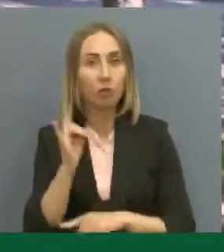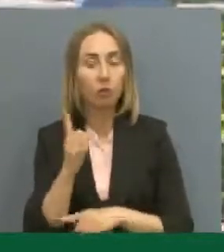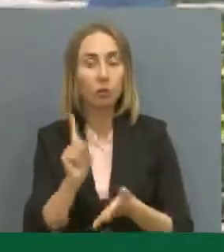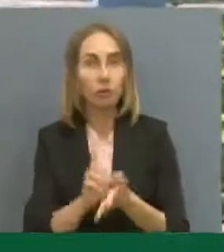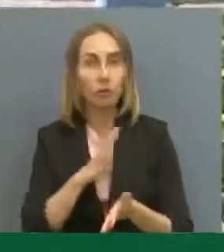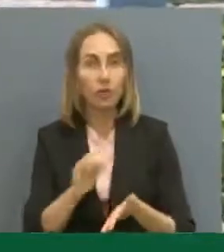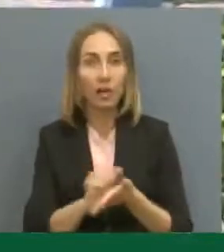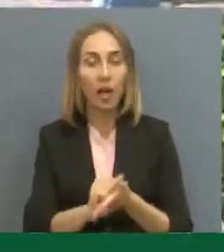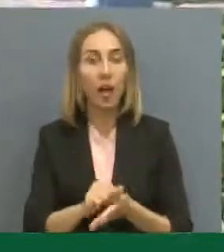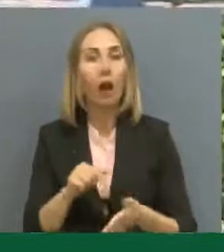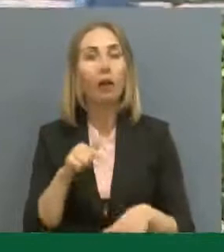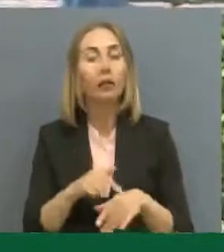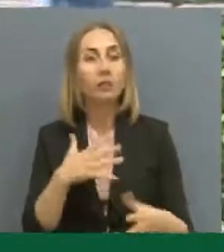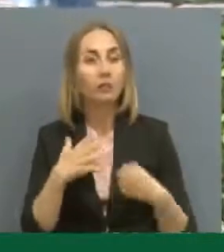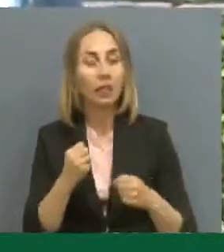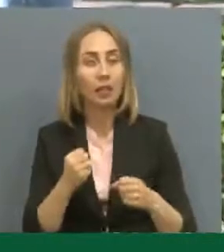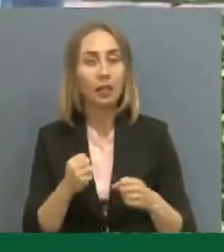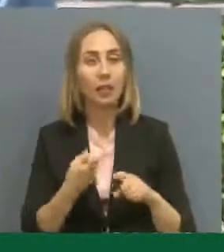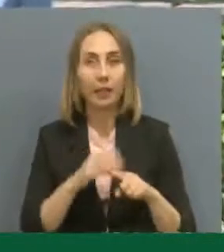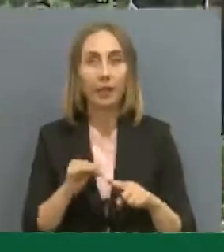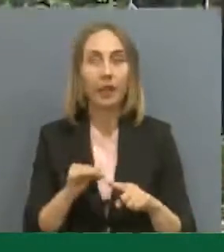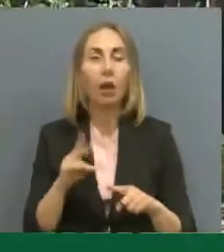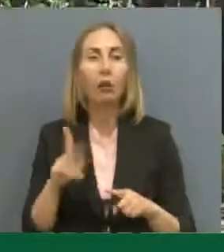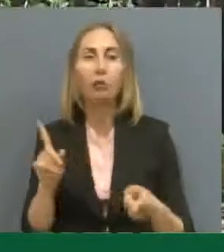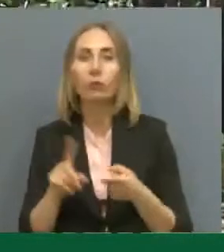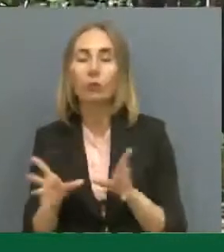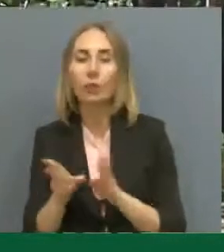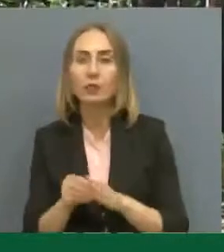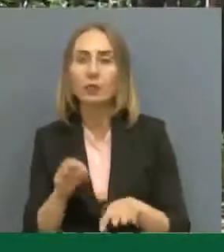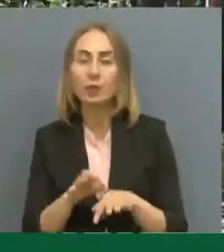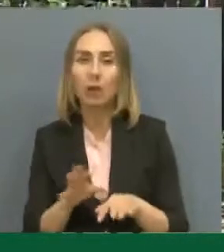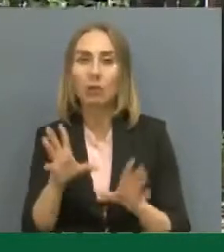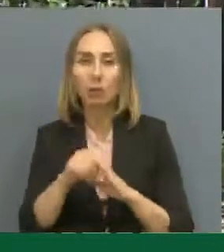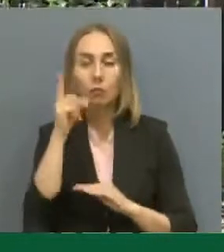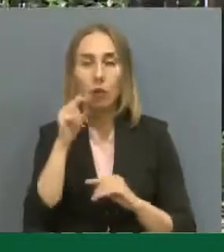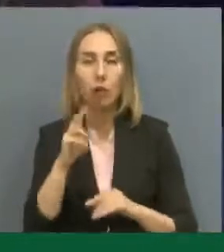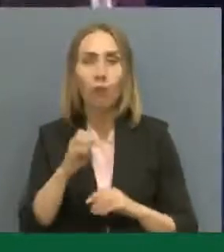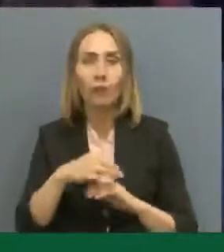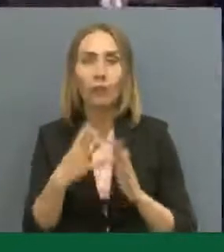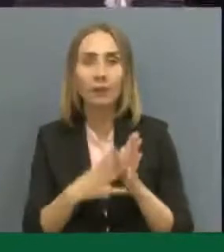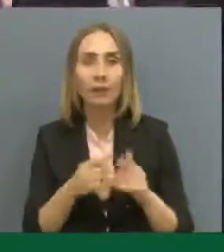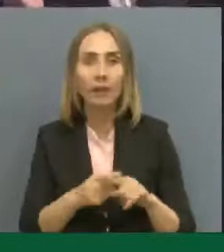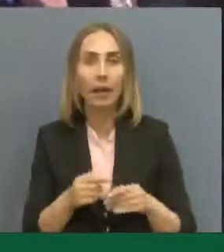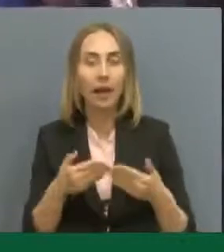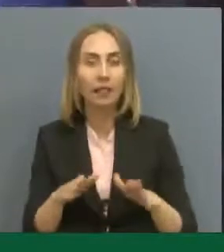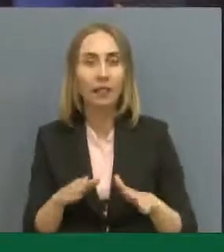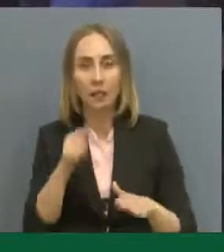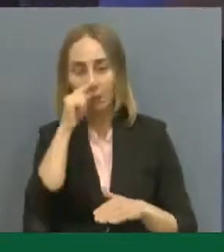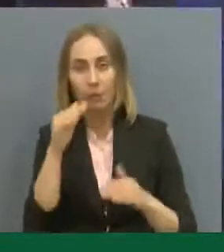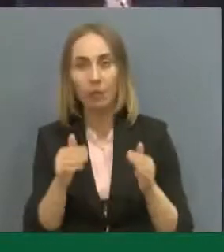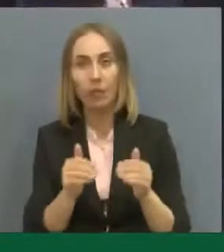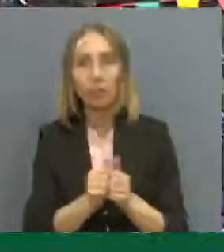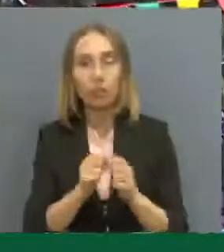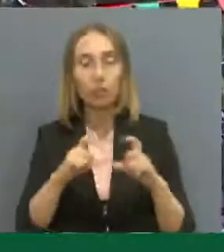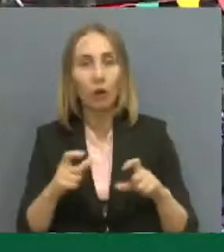о состоянии здоровья, справки об отсутствии контакта с инфекционными заболеваниями, в том числе на COVID-19. Открытие пришкольных лагерей и